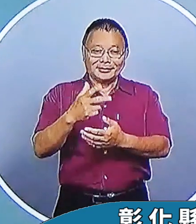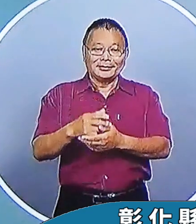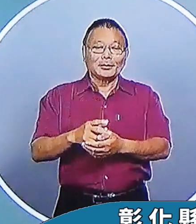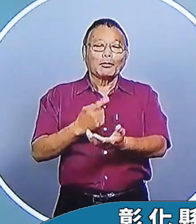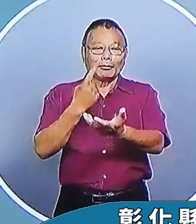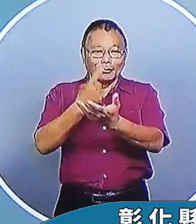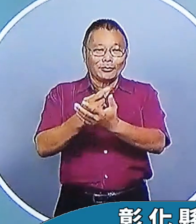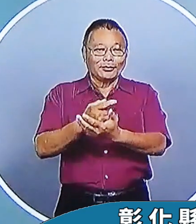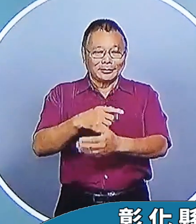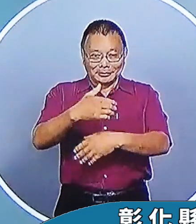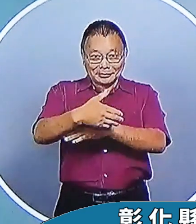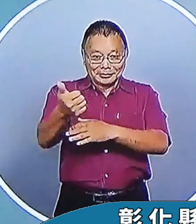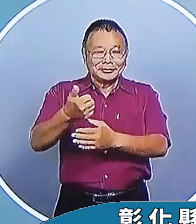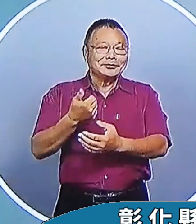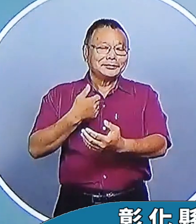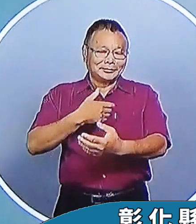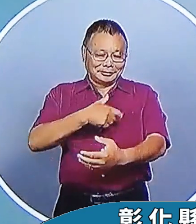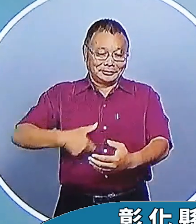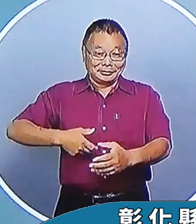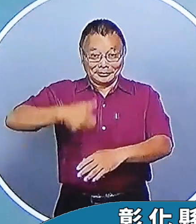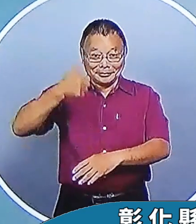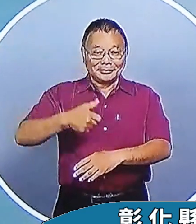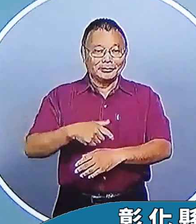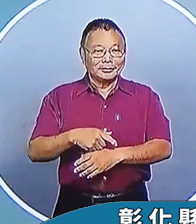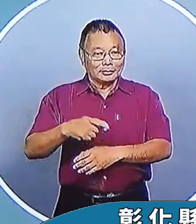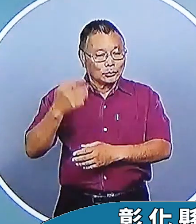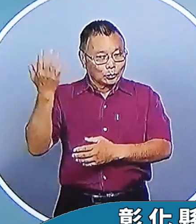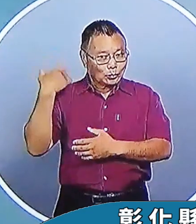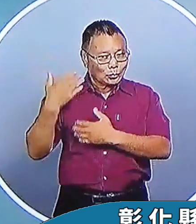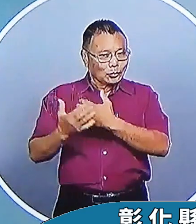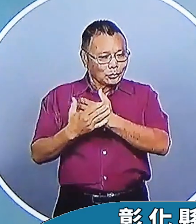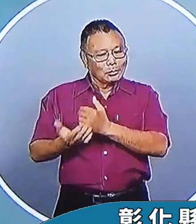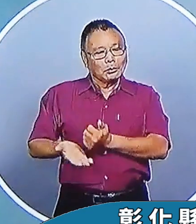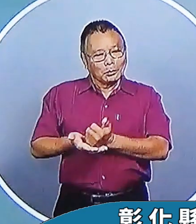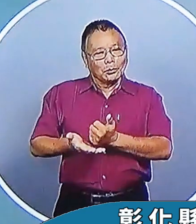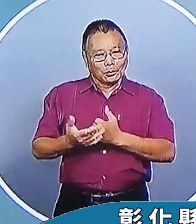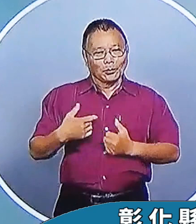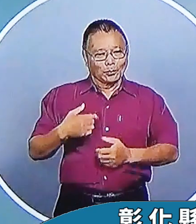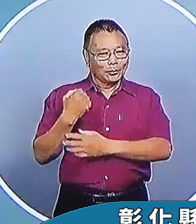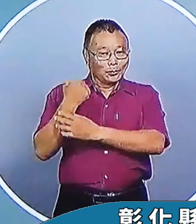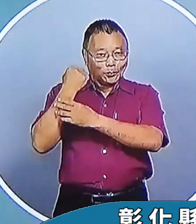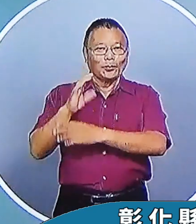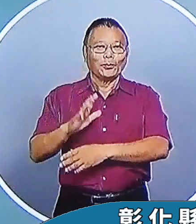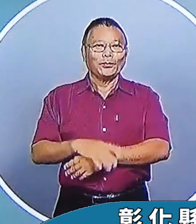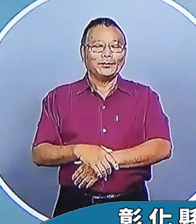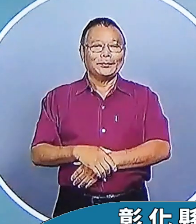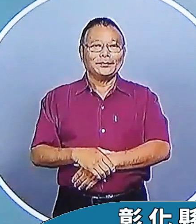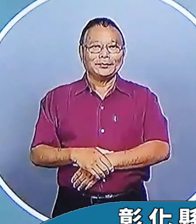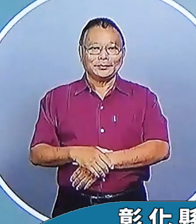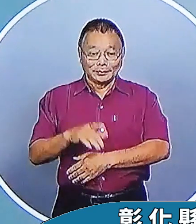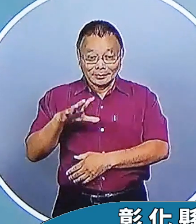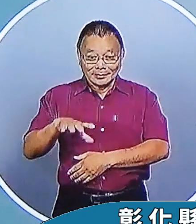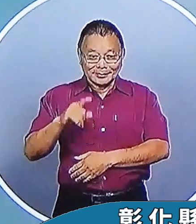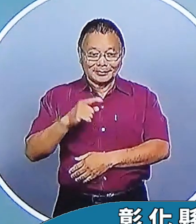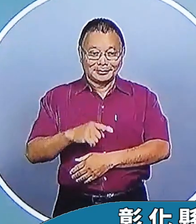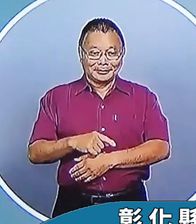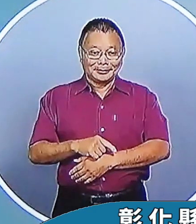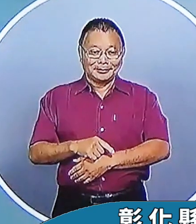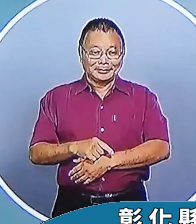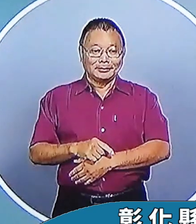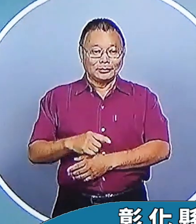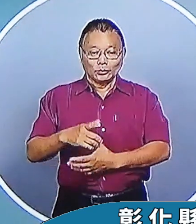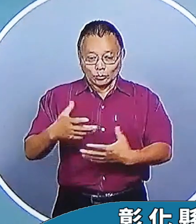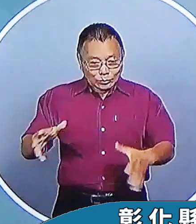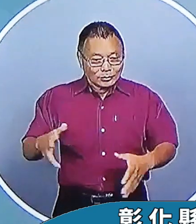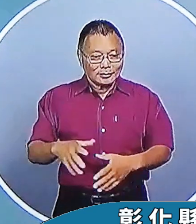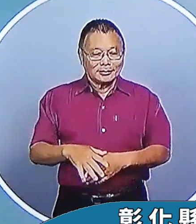要来参选彰化县长。秀芳嘛受到真侪人甲我鼓励甲支持，所以即届我嘛提出